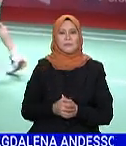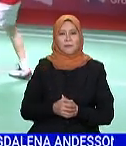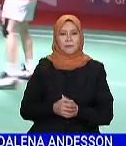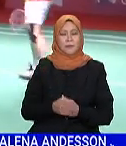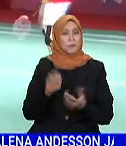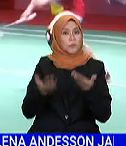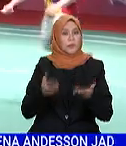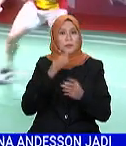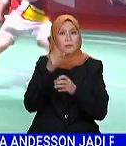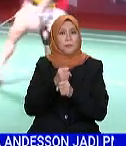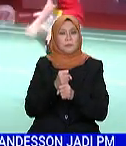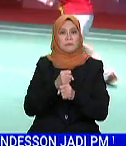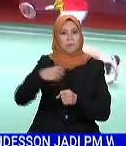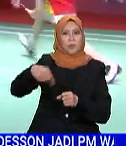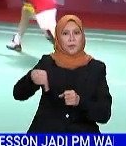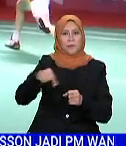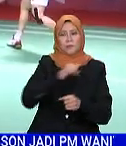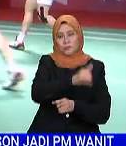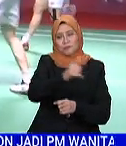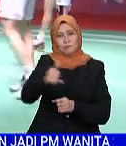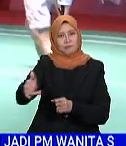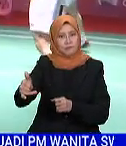dapat qualify untuk world tour, tapi